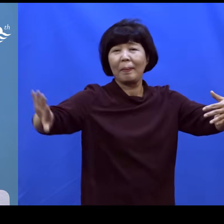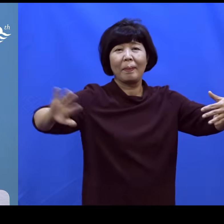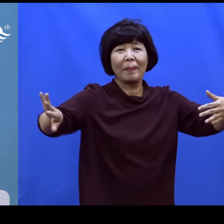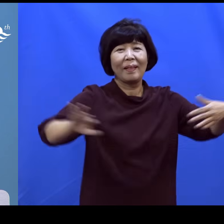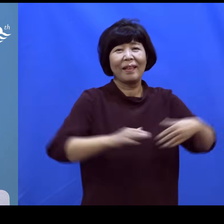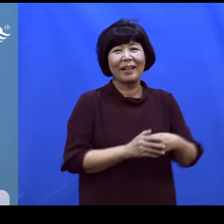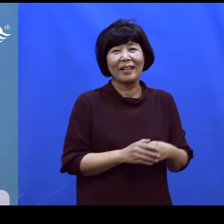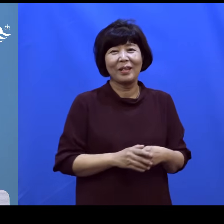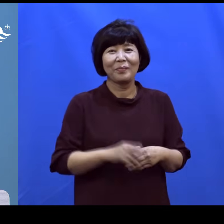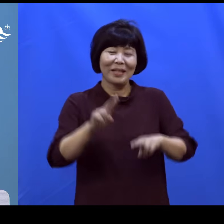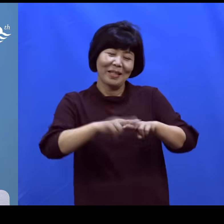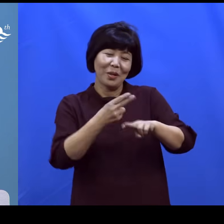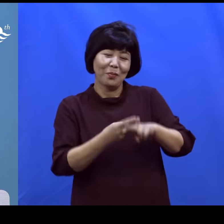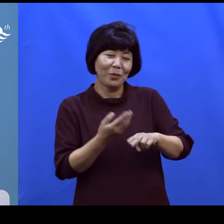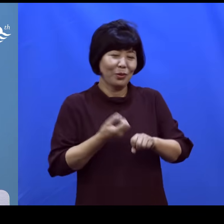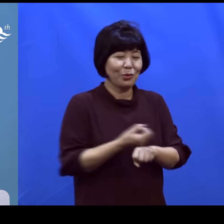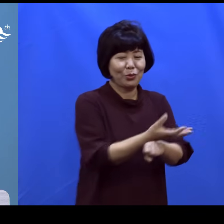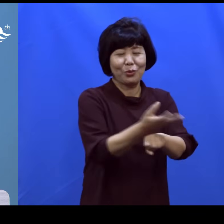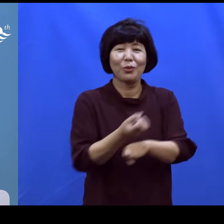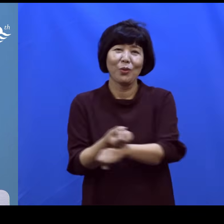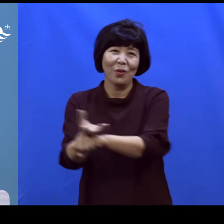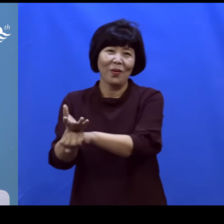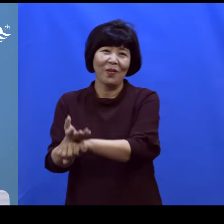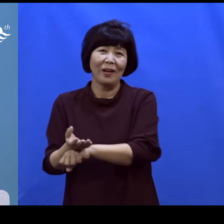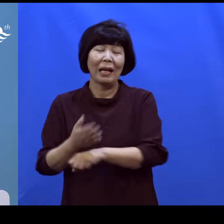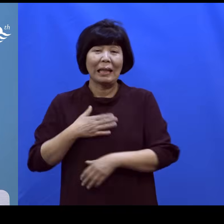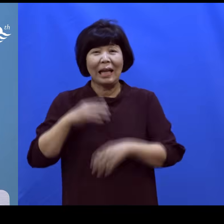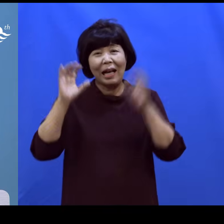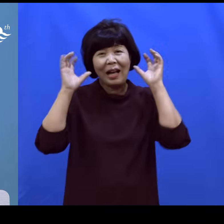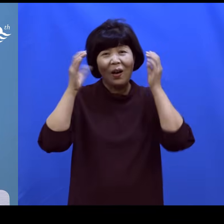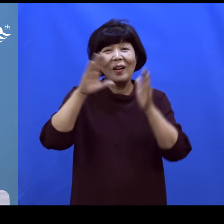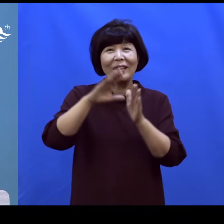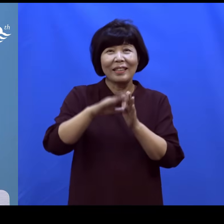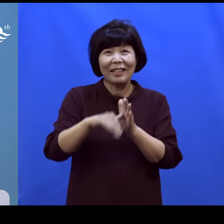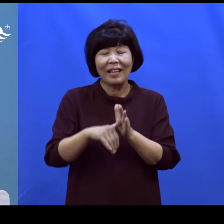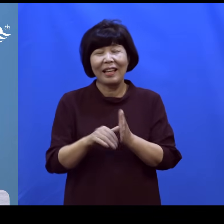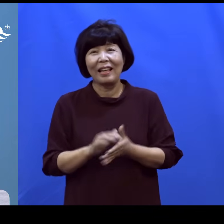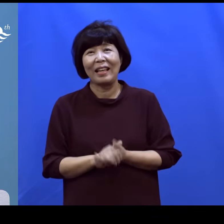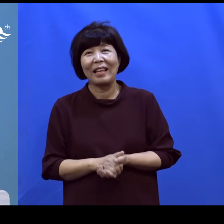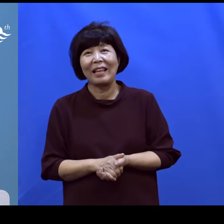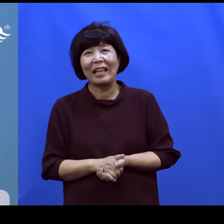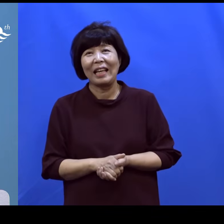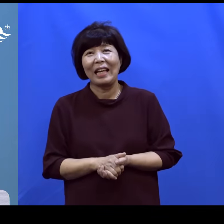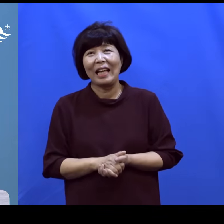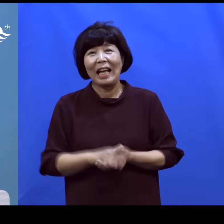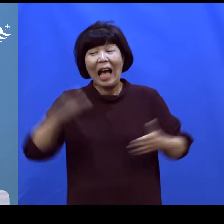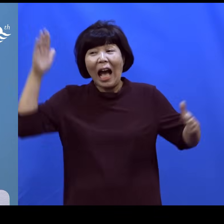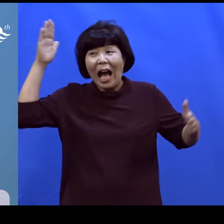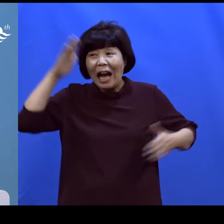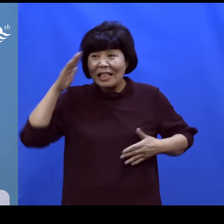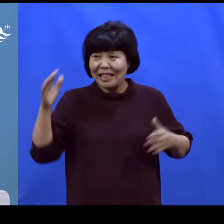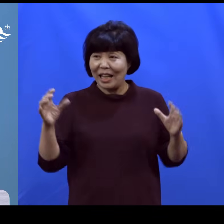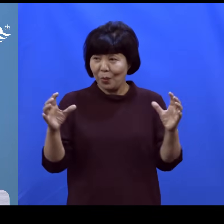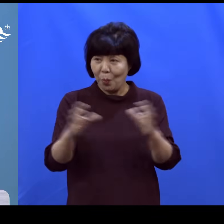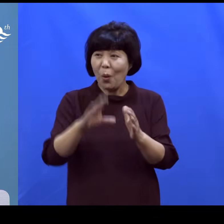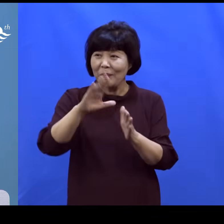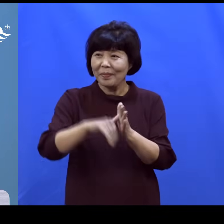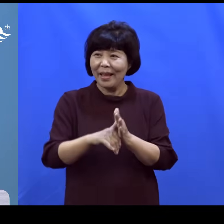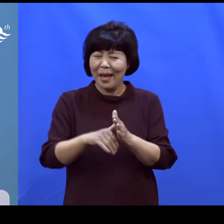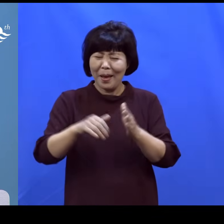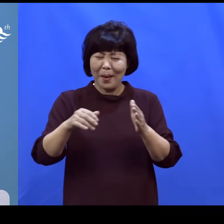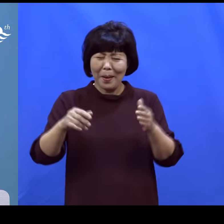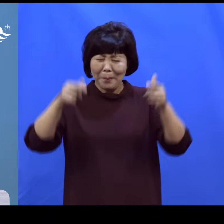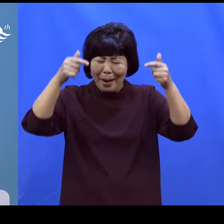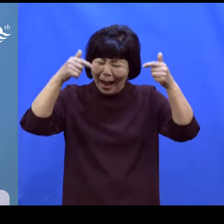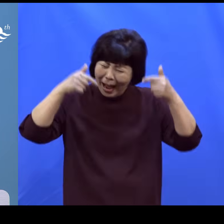뭐 선물도 교환하고. 저는 뭐 어릴 때부터 이 학생회 이런 데 다닐 때는 밤새 또 뭐